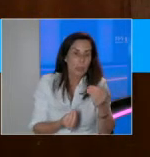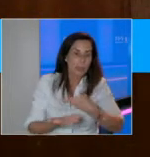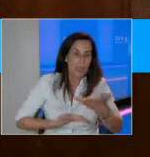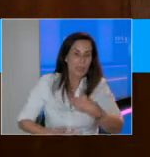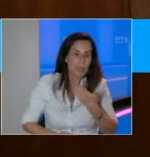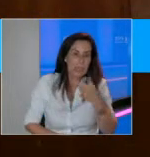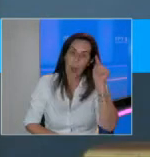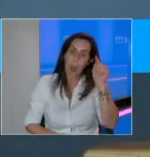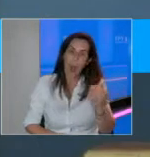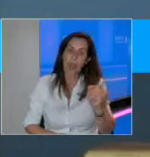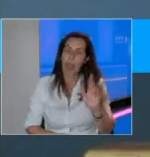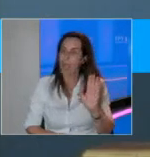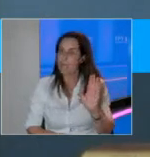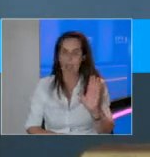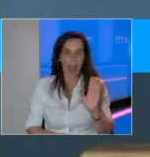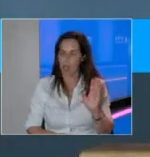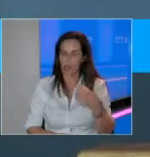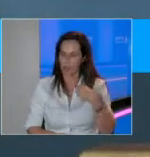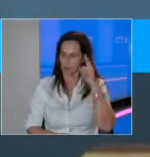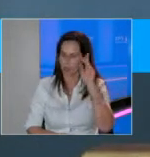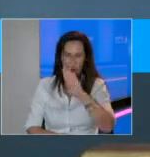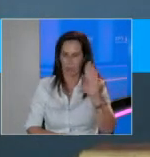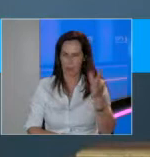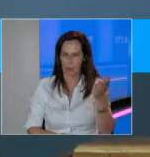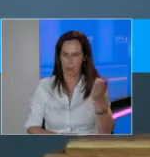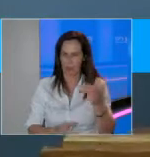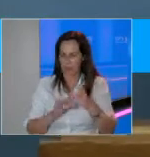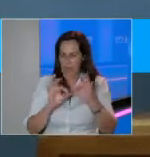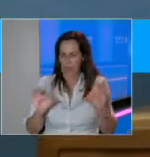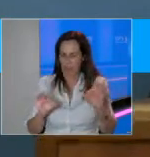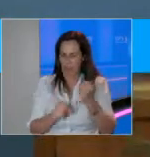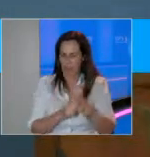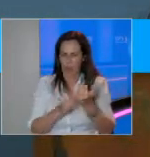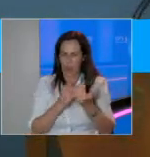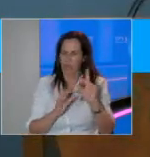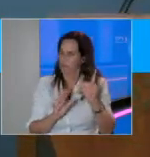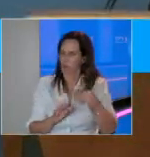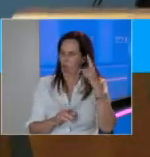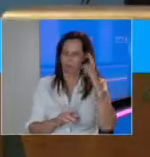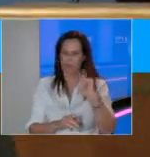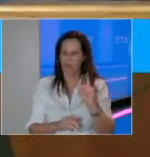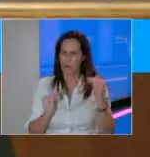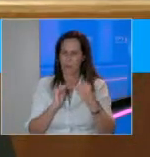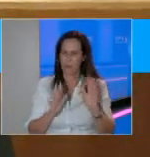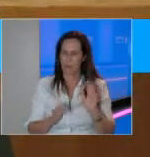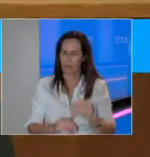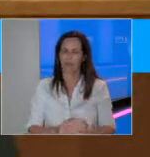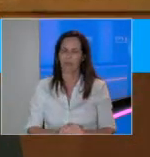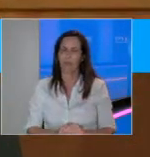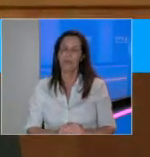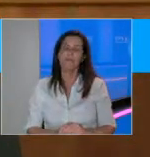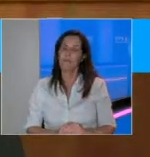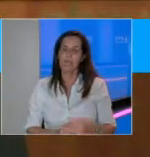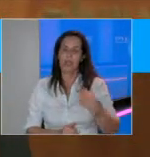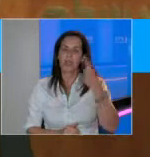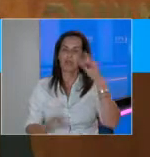ליחסים, אבל אם אני לא מניח שבנימין נתניהו ירתום את העגלה לפני הסוסים, לכן אני שם את זה רגע בצד. אני לא